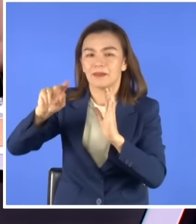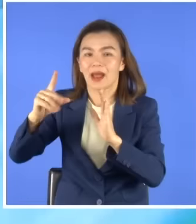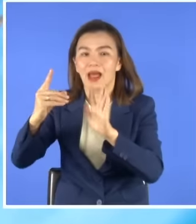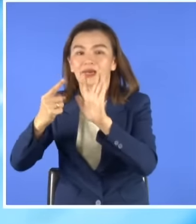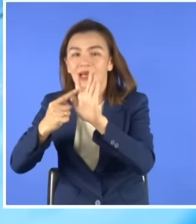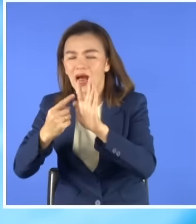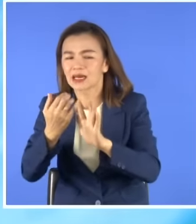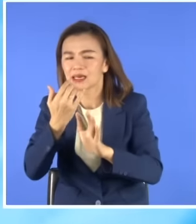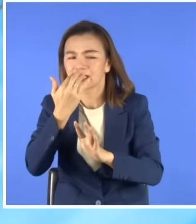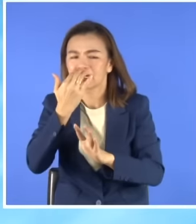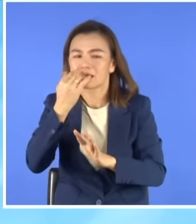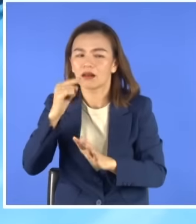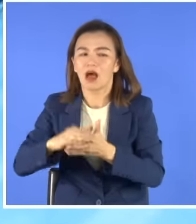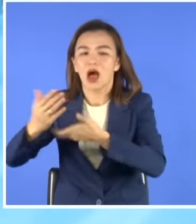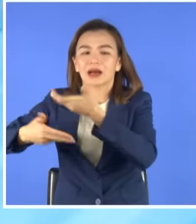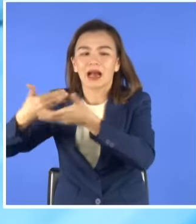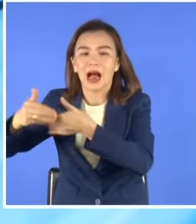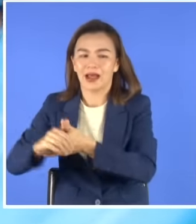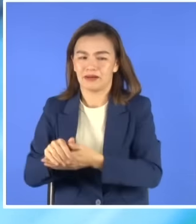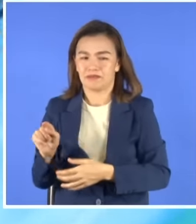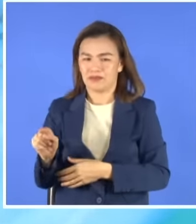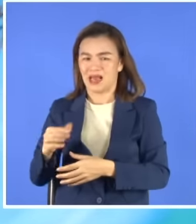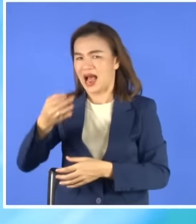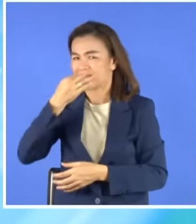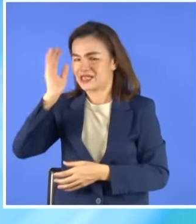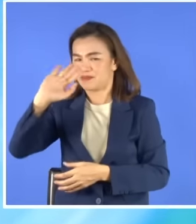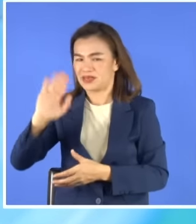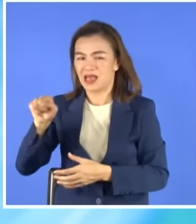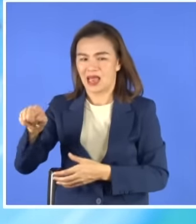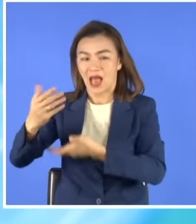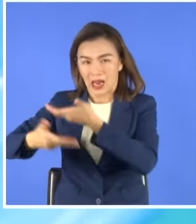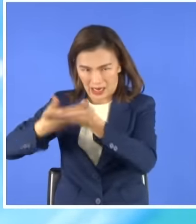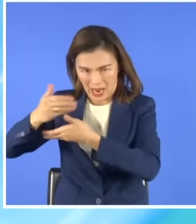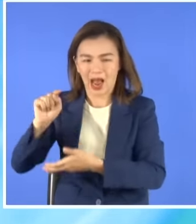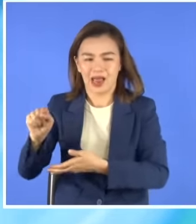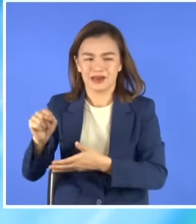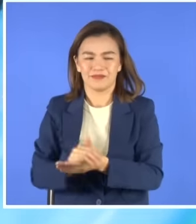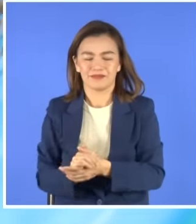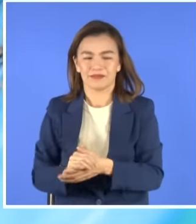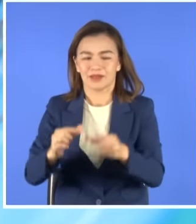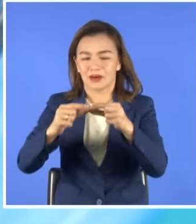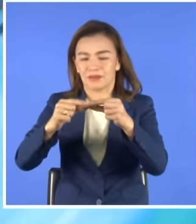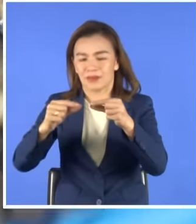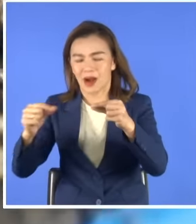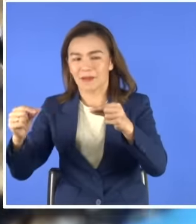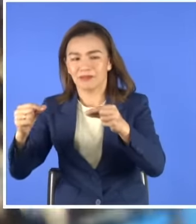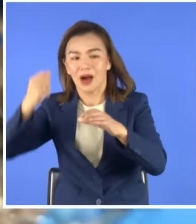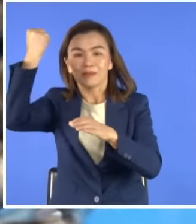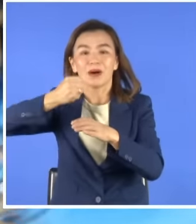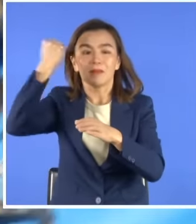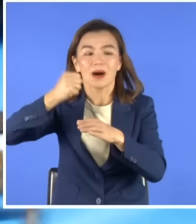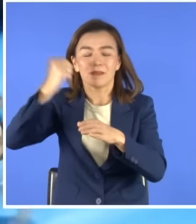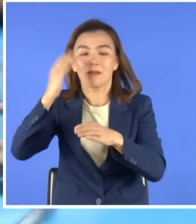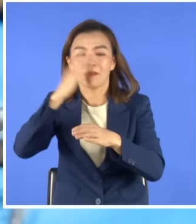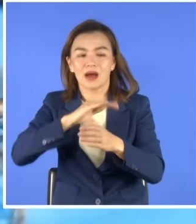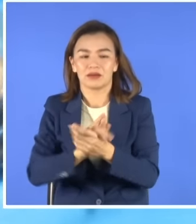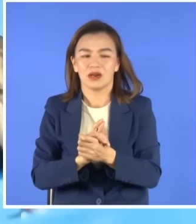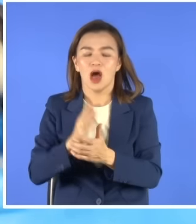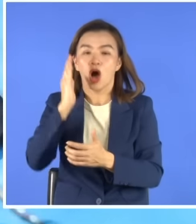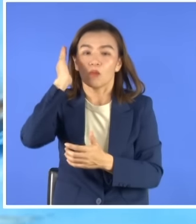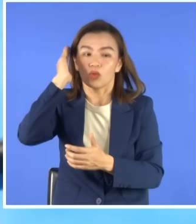ฮะไม่เกี่ยวกับอาชีพที่ไปเกาะผู้หญิงกินนะนี่คือแมงดานาจริงๆนี่นะครับเอาไปขายเนี่ยพ่อพันธแม่พันธเนี่ยคู่เป็นร้อยนะคุณ 2